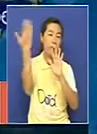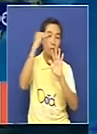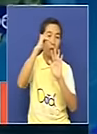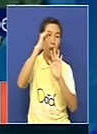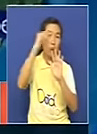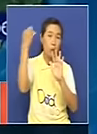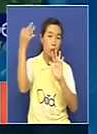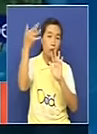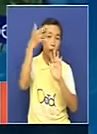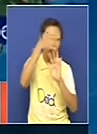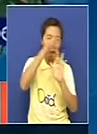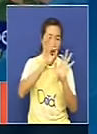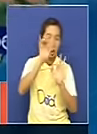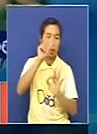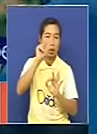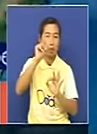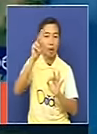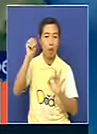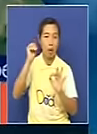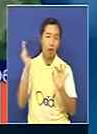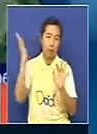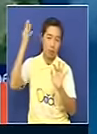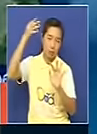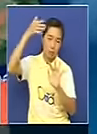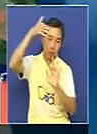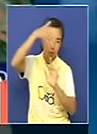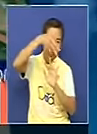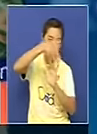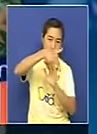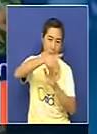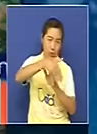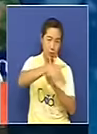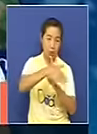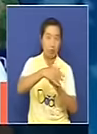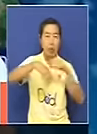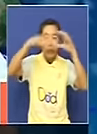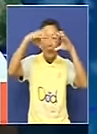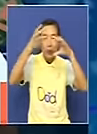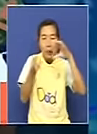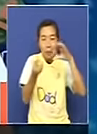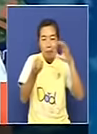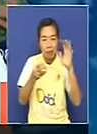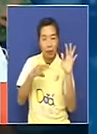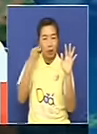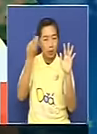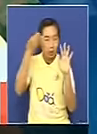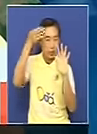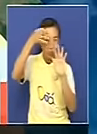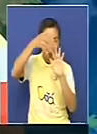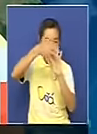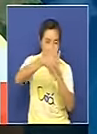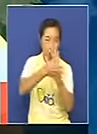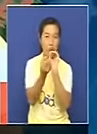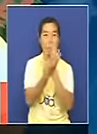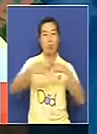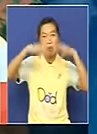ในระดับ20กิโลเมตรนะครับไหลผ่านขึ้นไปครับแล้วก็จะทำให้เหนี่ยวนำความชื้นจากภูมิภาคของบริเวณของภาคเหนือขึ้นไปครับทำให้เกิดฝ